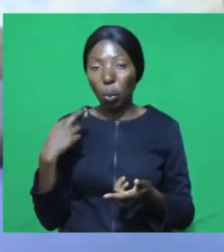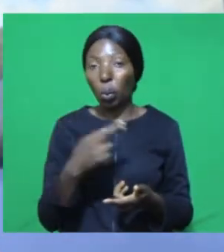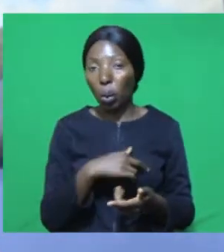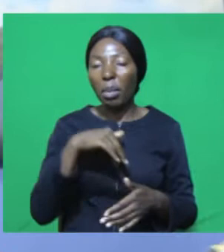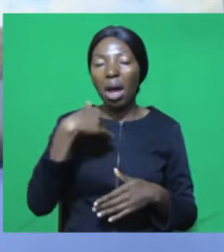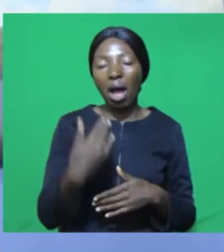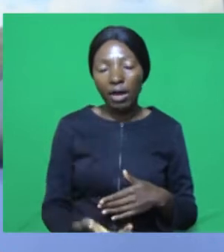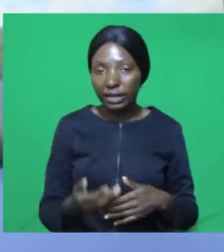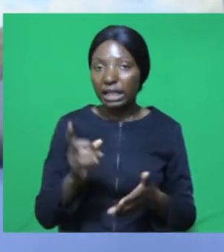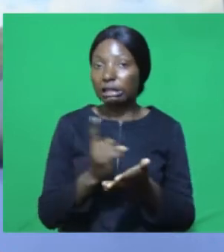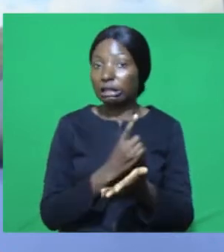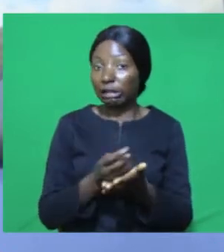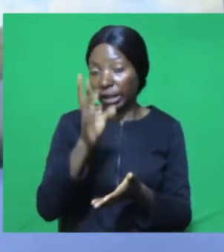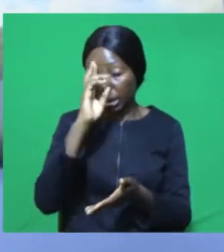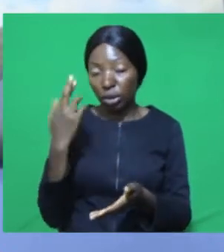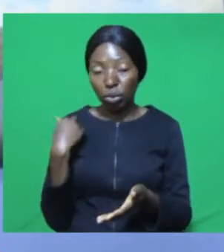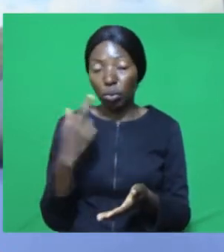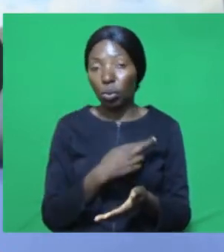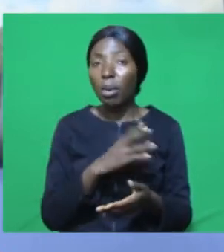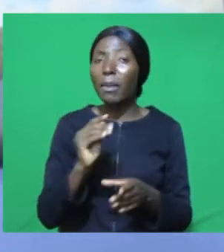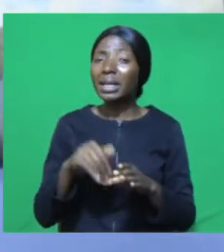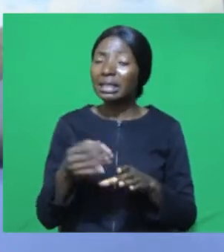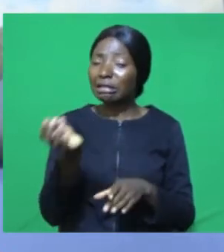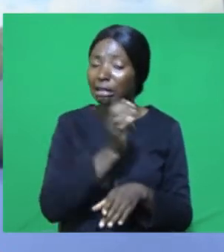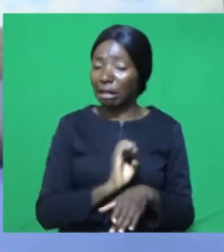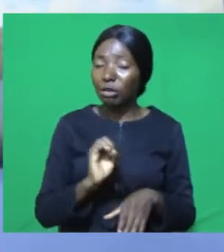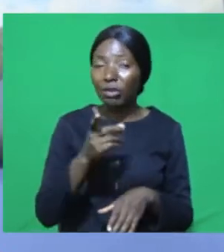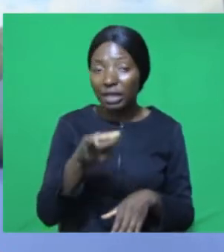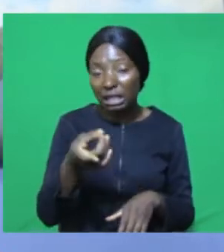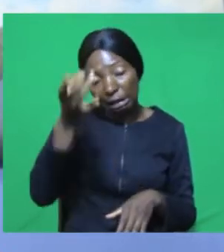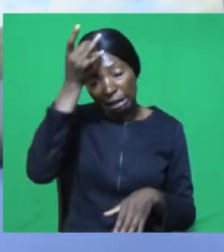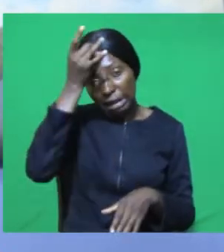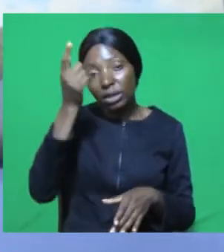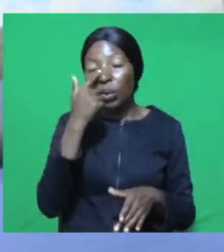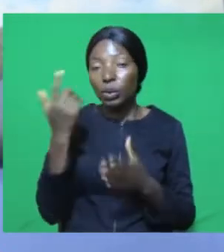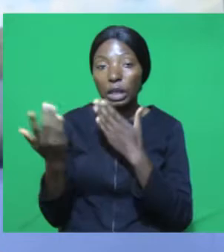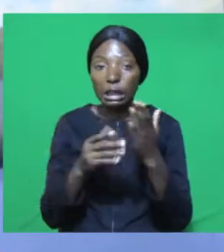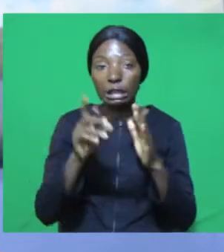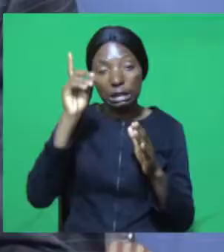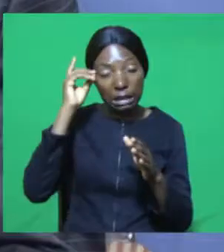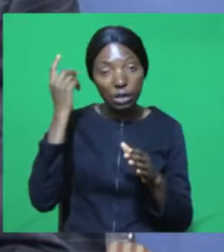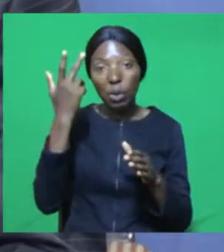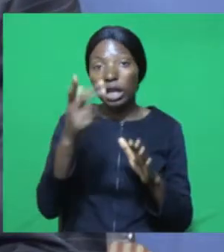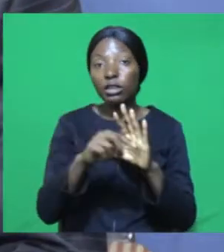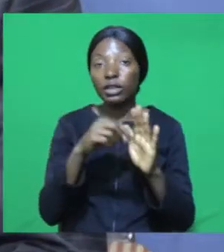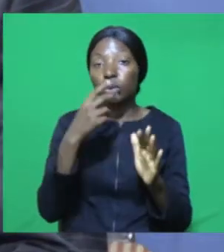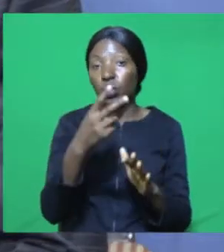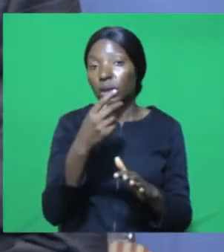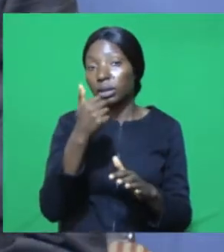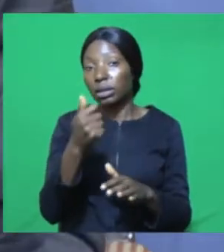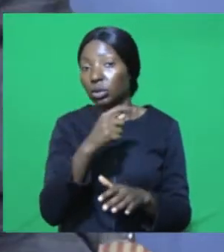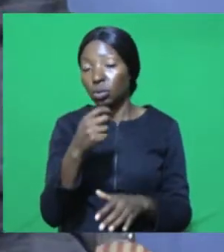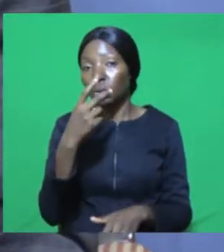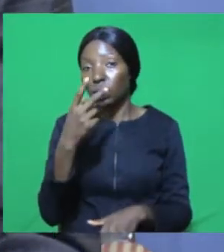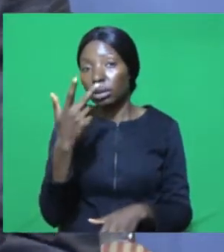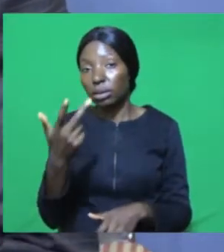I don't know. Kukupenzisira kwacho kwemadzi mamboi wa yaya. Pana 26 na 27 ya Daniel 8 iyo.